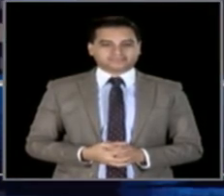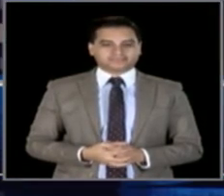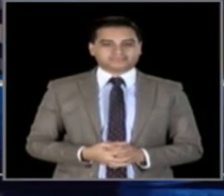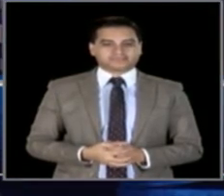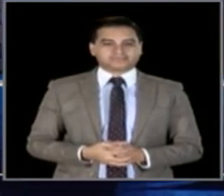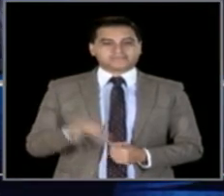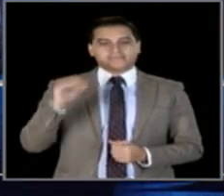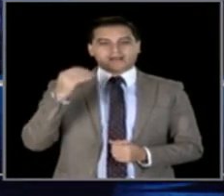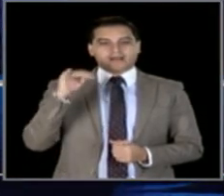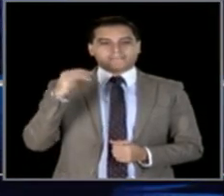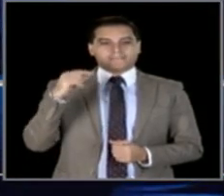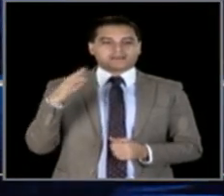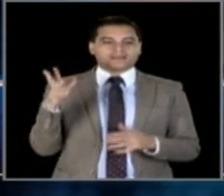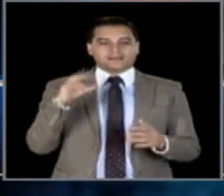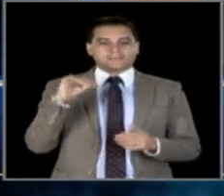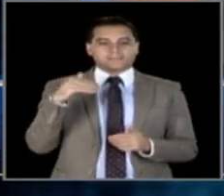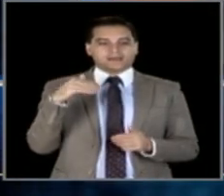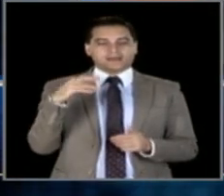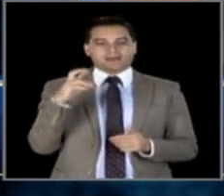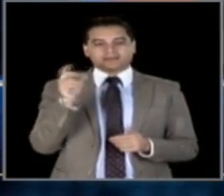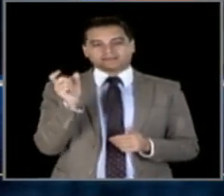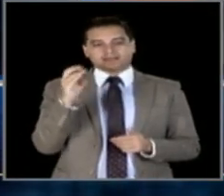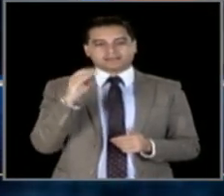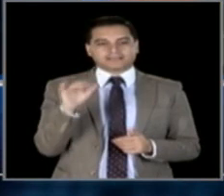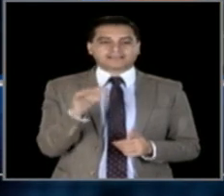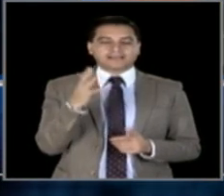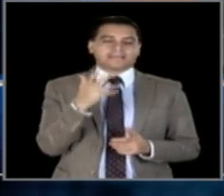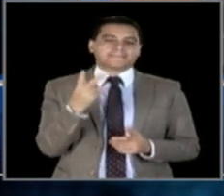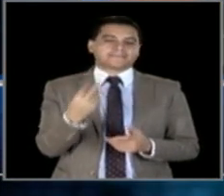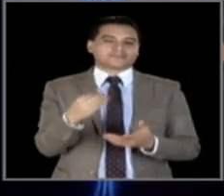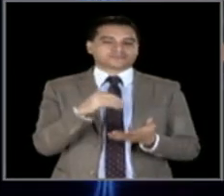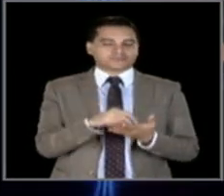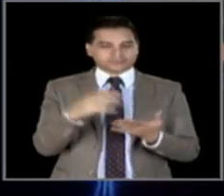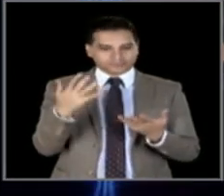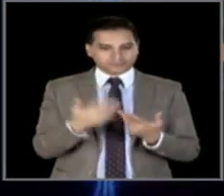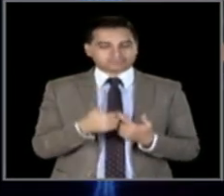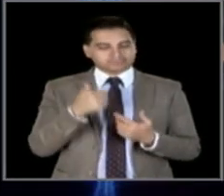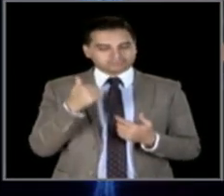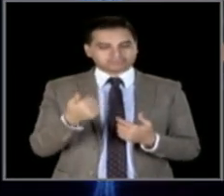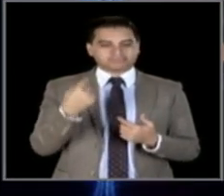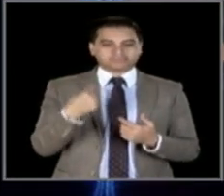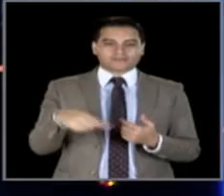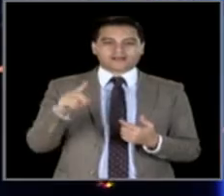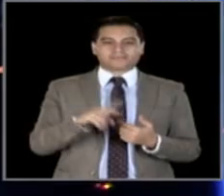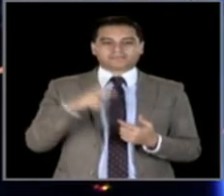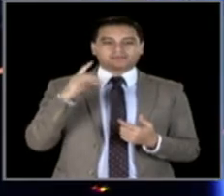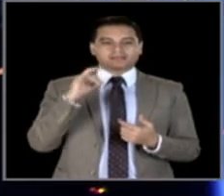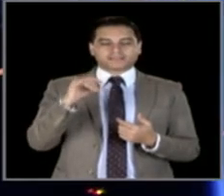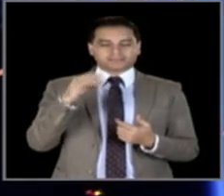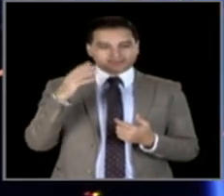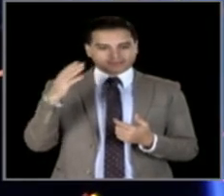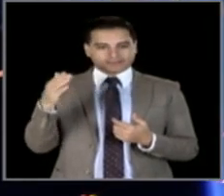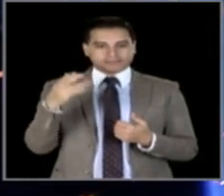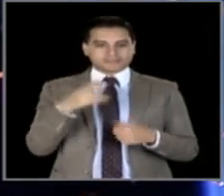محمد المخزنجي الإجابة الصحيحة. 20 نقطة. النتيجة اتغيرت، 50 الهلال